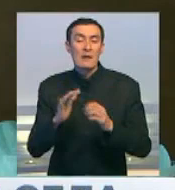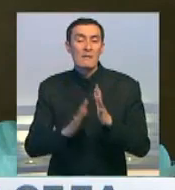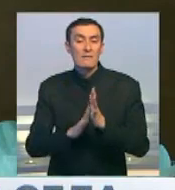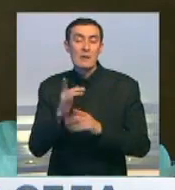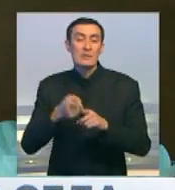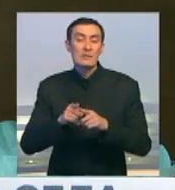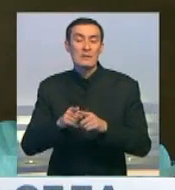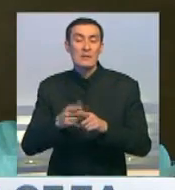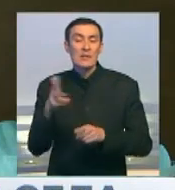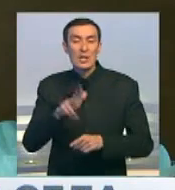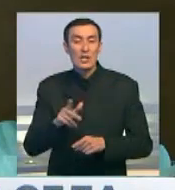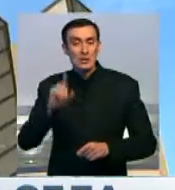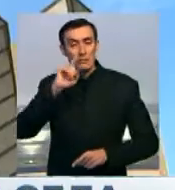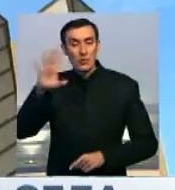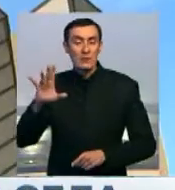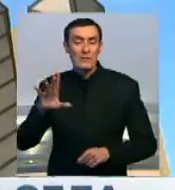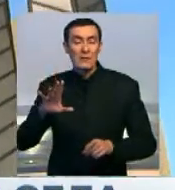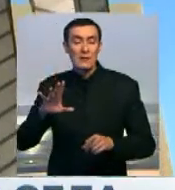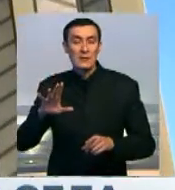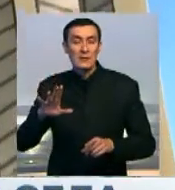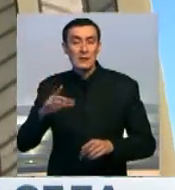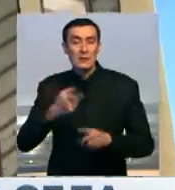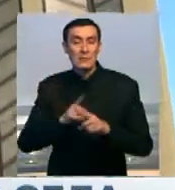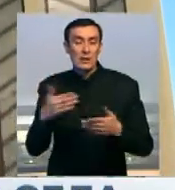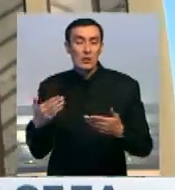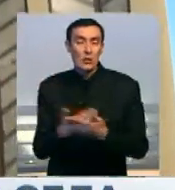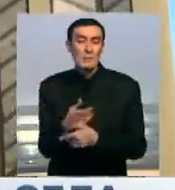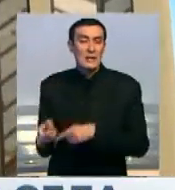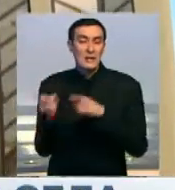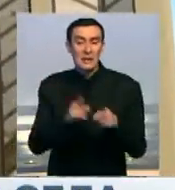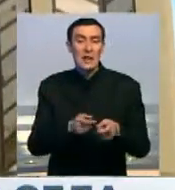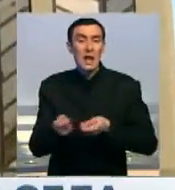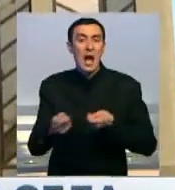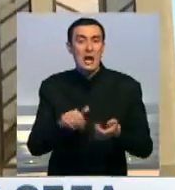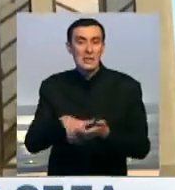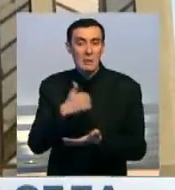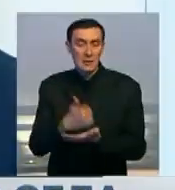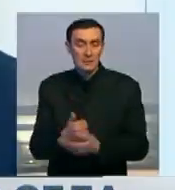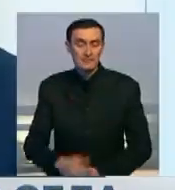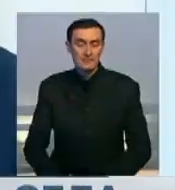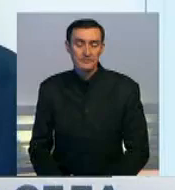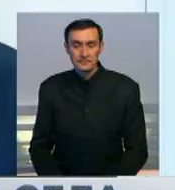региона и страны, а накануне в новое здание переехал местный акимат.